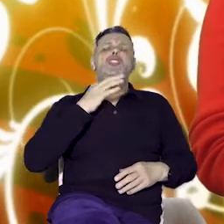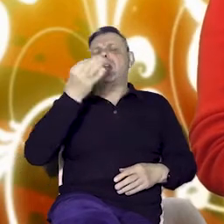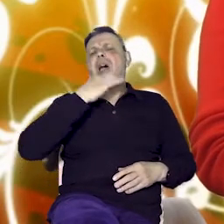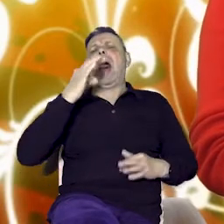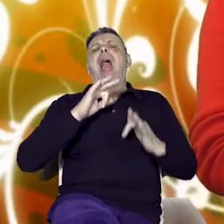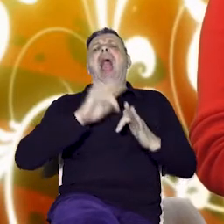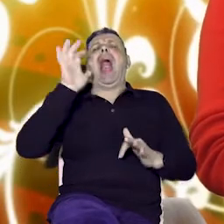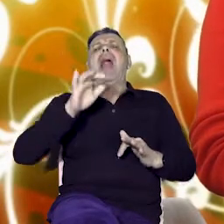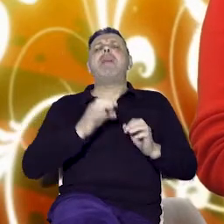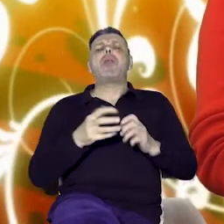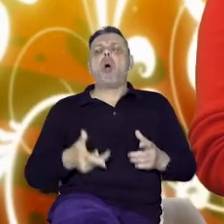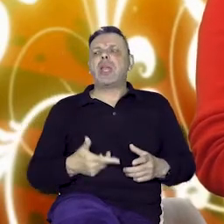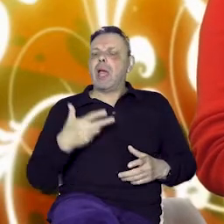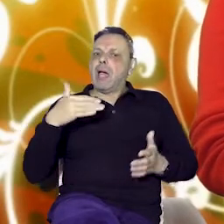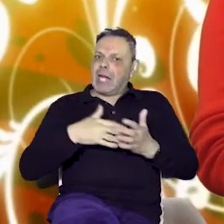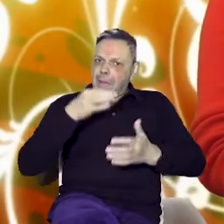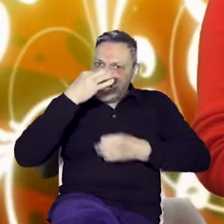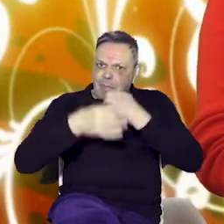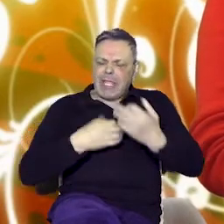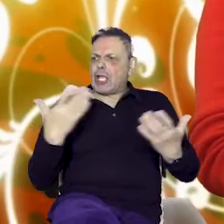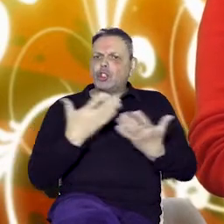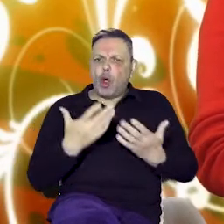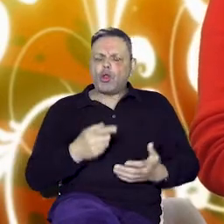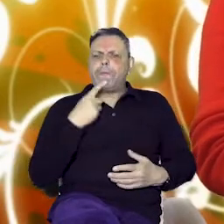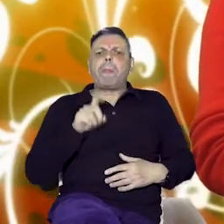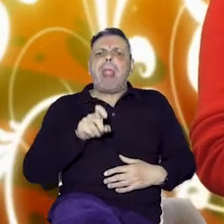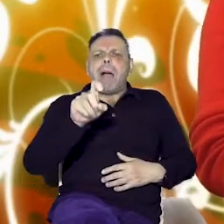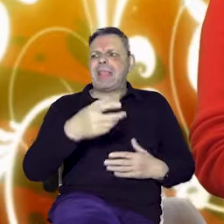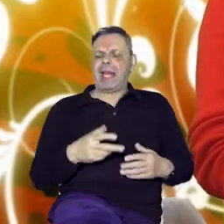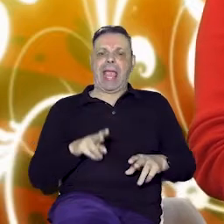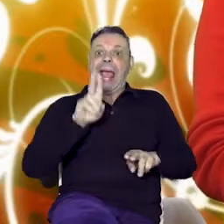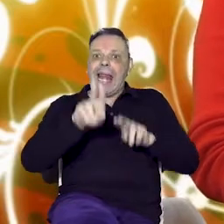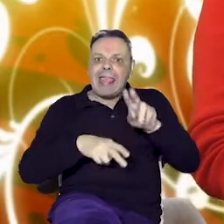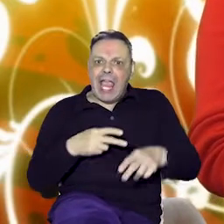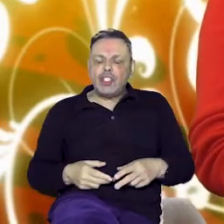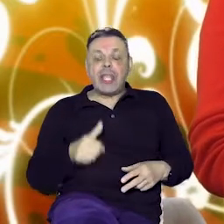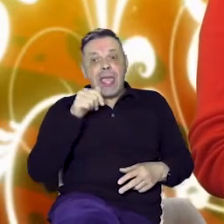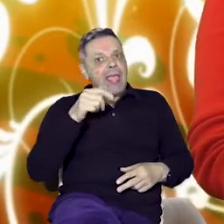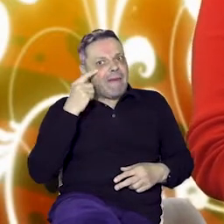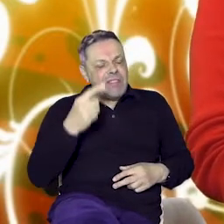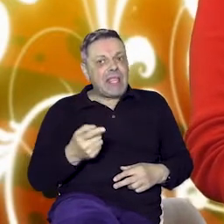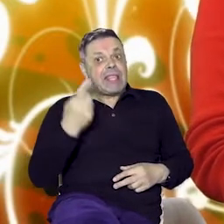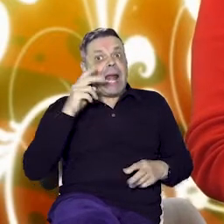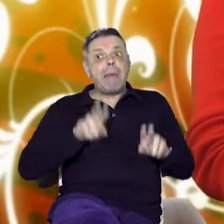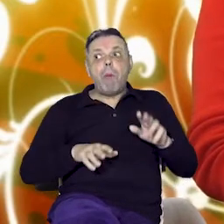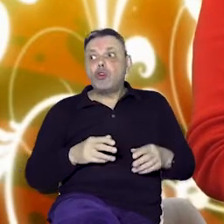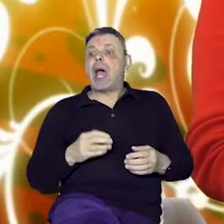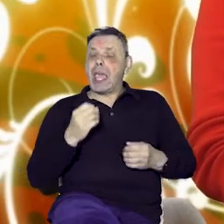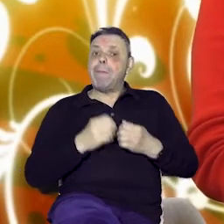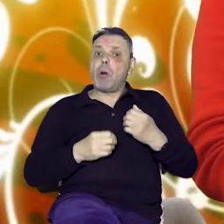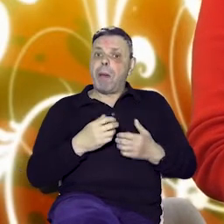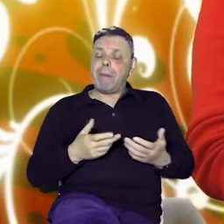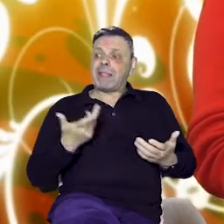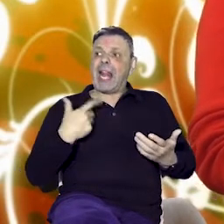Treba istražiti o čemu se radi, koja je to bakterija, liječiti po antibiogramu i vidjeti da li možda imate nekakav strukturni